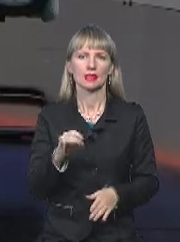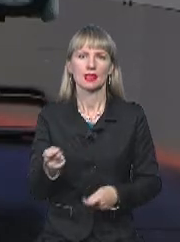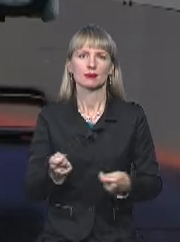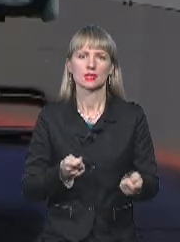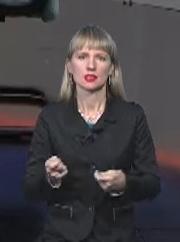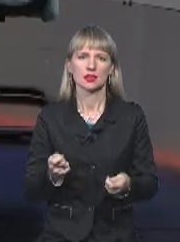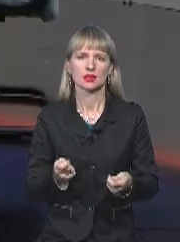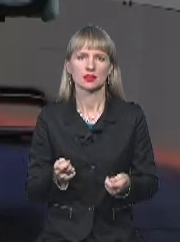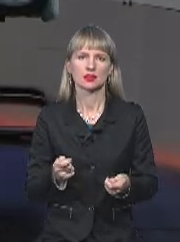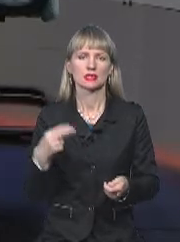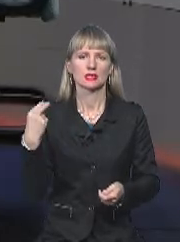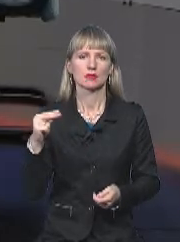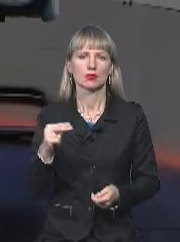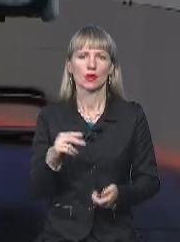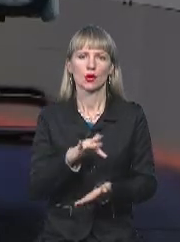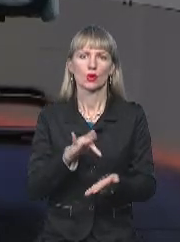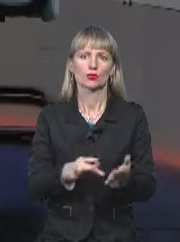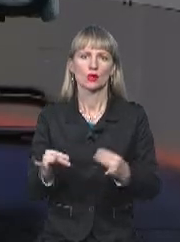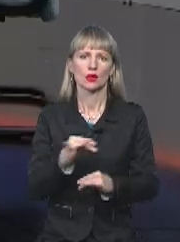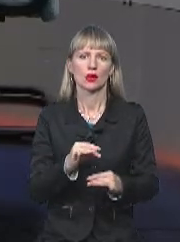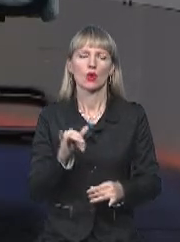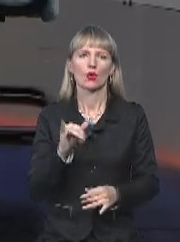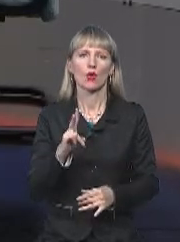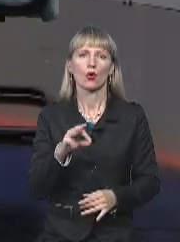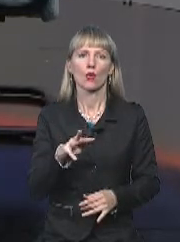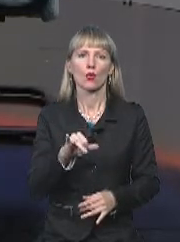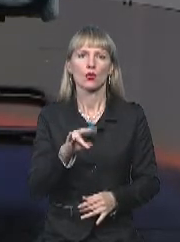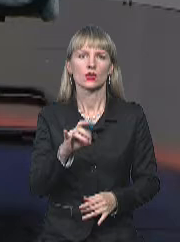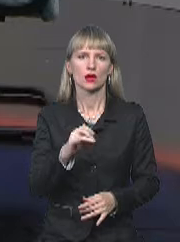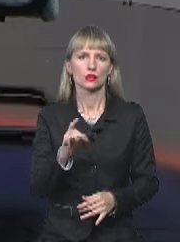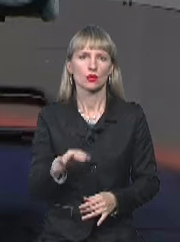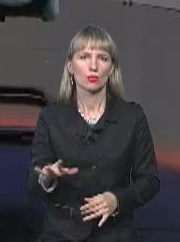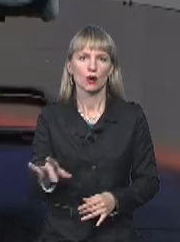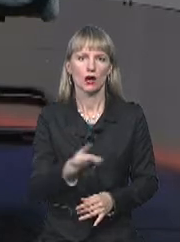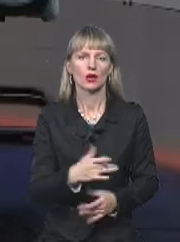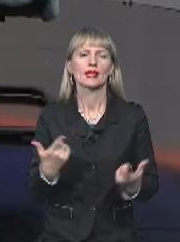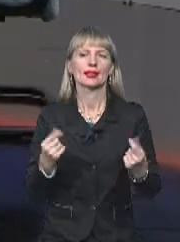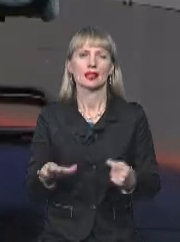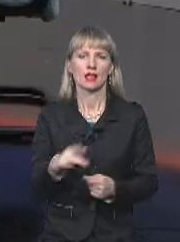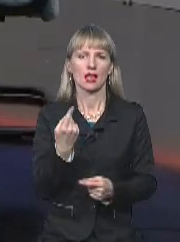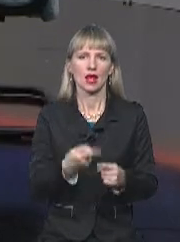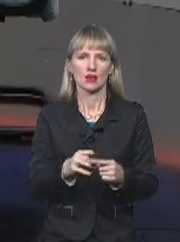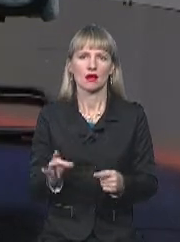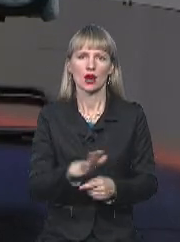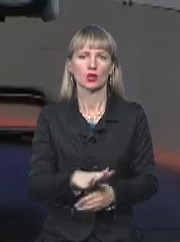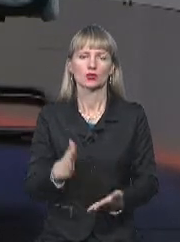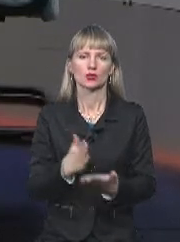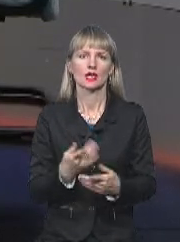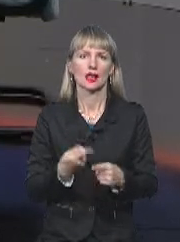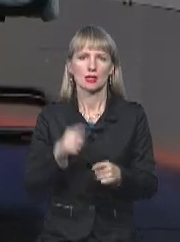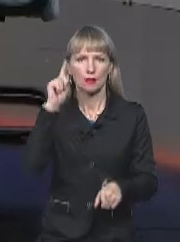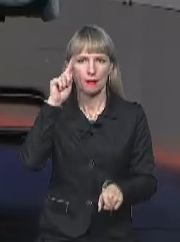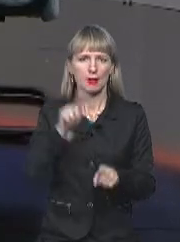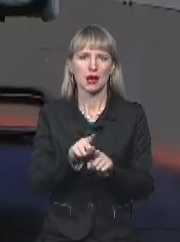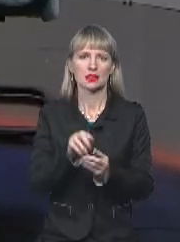райадміністрації Запорізької міської ради у Комунарському районі, де саме на території цього району знаходиться ця братська